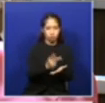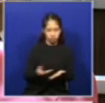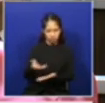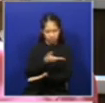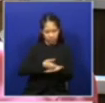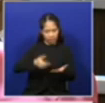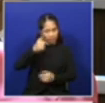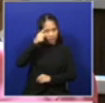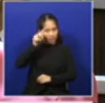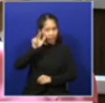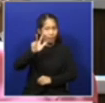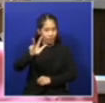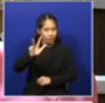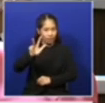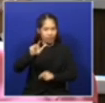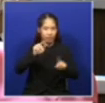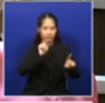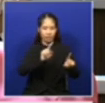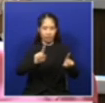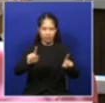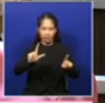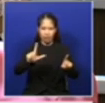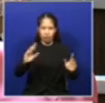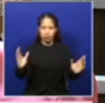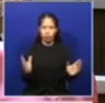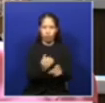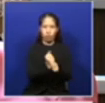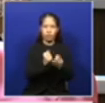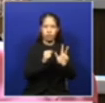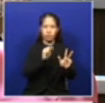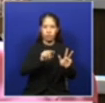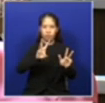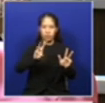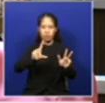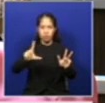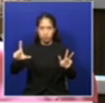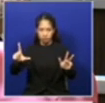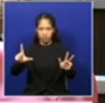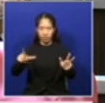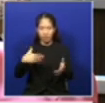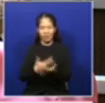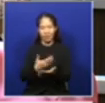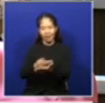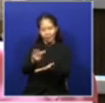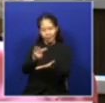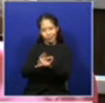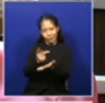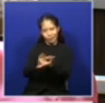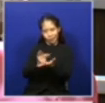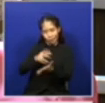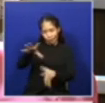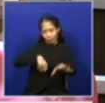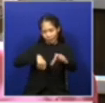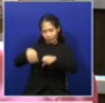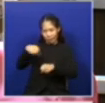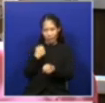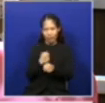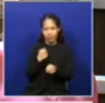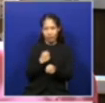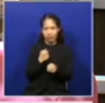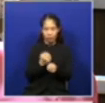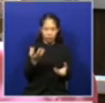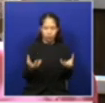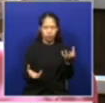ที่แล้วอีก1ล้านรวมเป็น 3.6 ล้านล้านที่เป็นการกู้เงินเพื่อชดเชยการขาดดุลงบประม